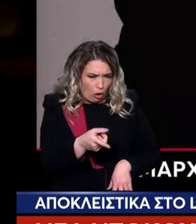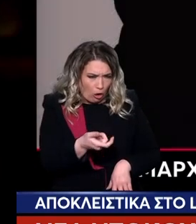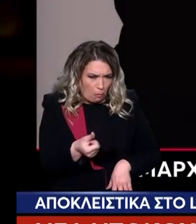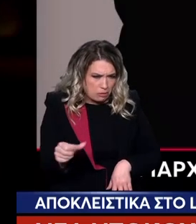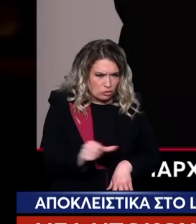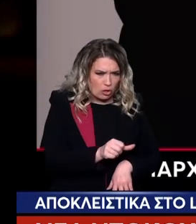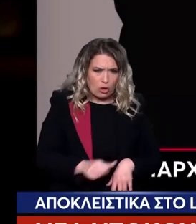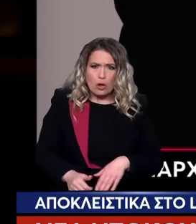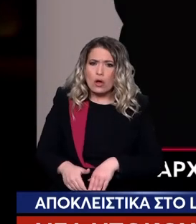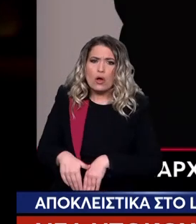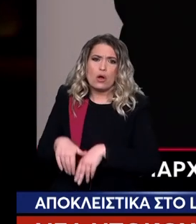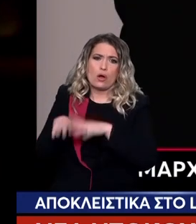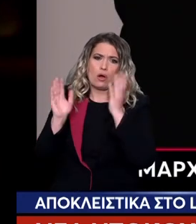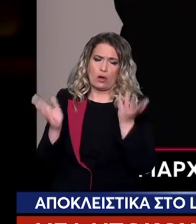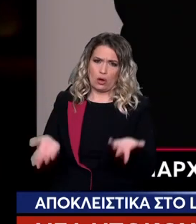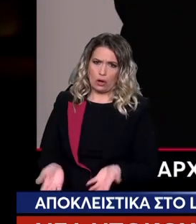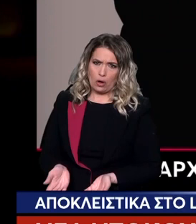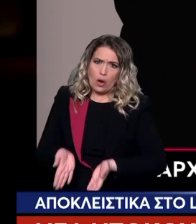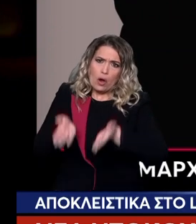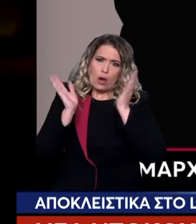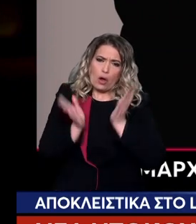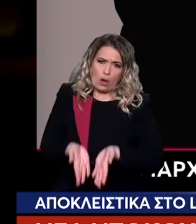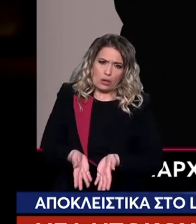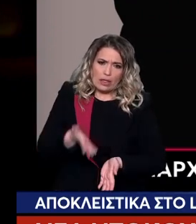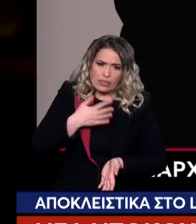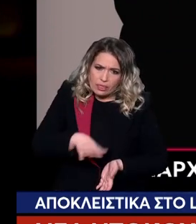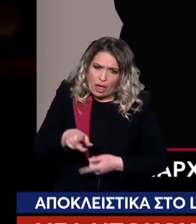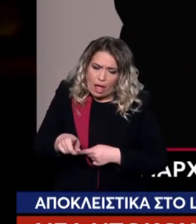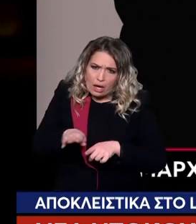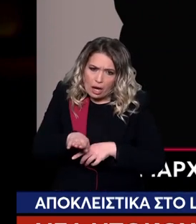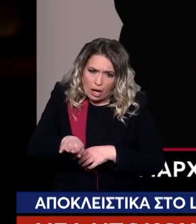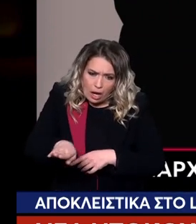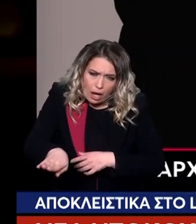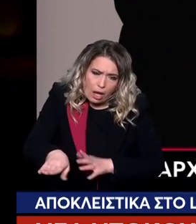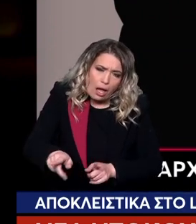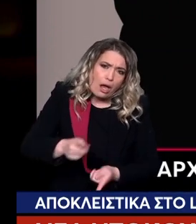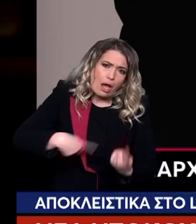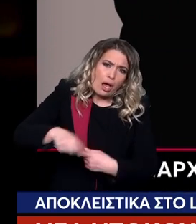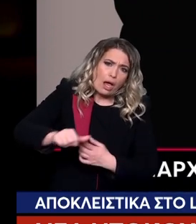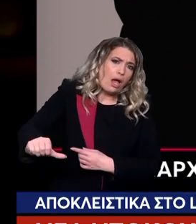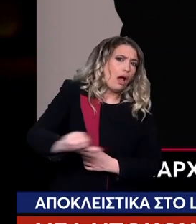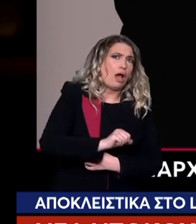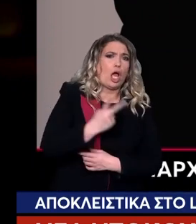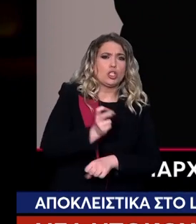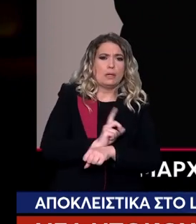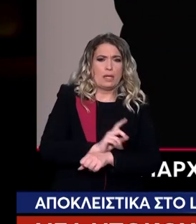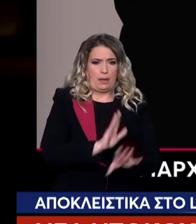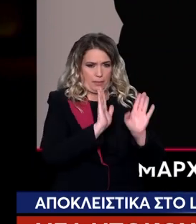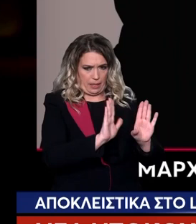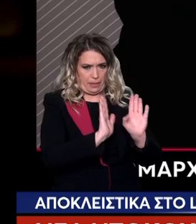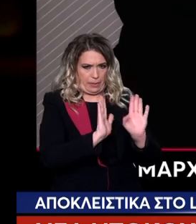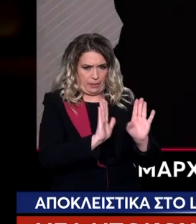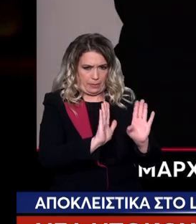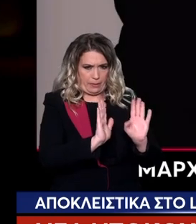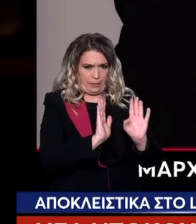γύρισε παντελή τώρα θα γσε θέλει 1 ττο τουλάχιστον μη σου πω και 20 λεπτά να επιστρέψεις πρ περίμενε ένα λεπτό θα πάω απ το